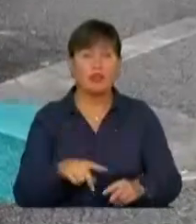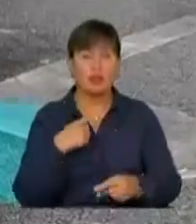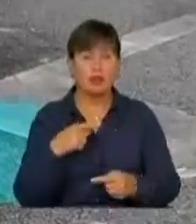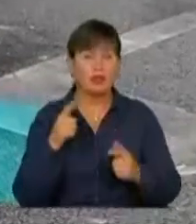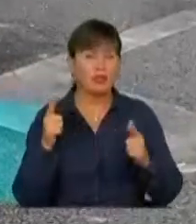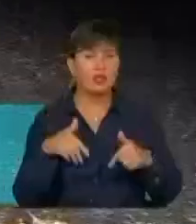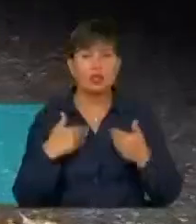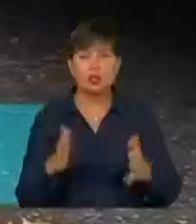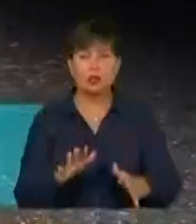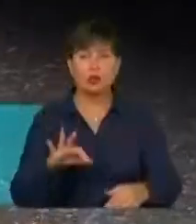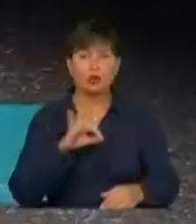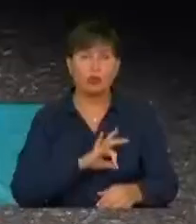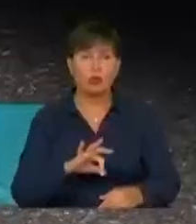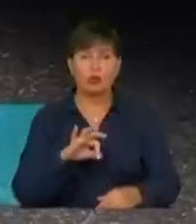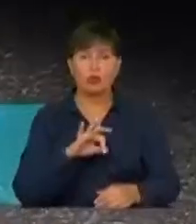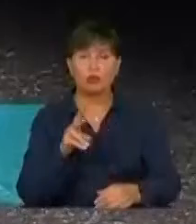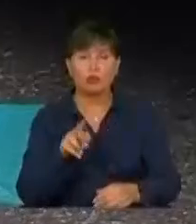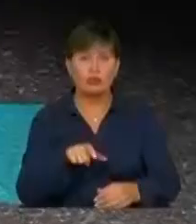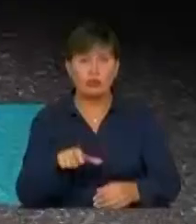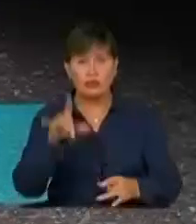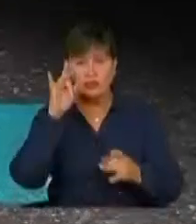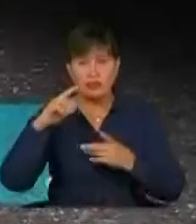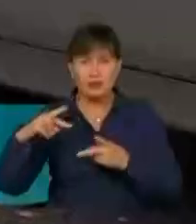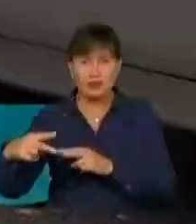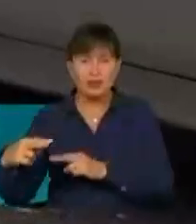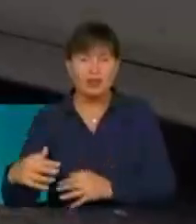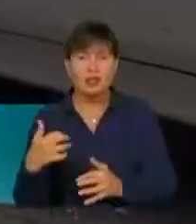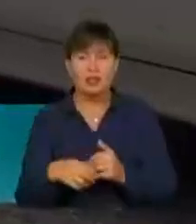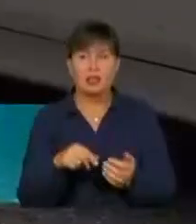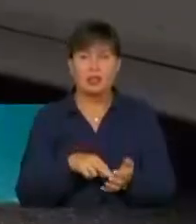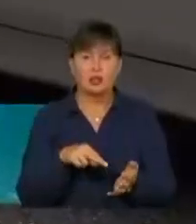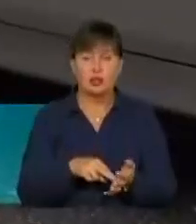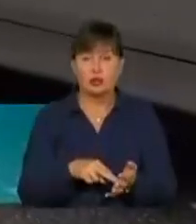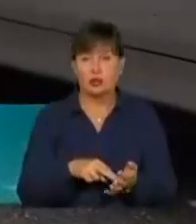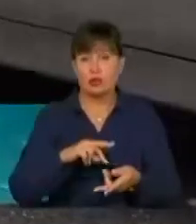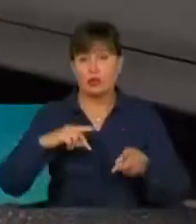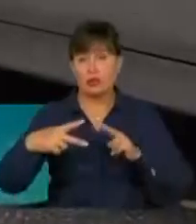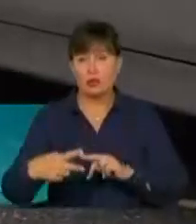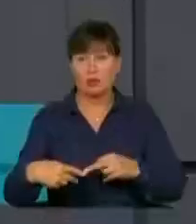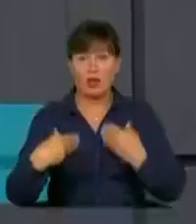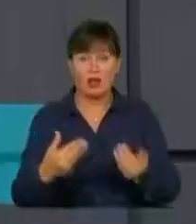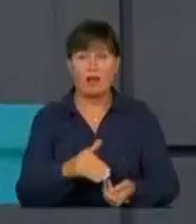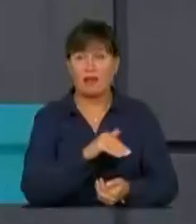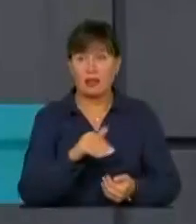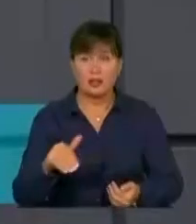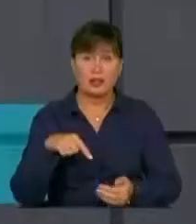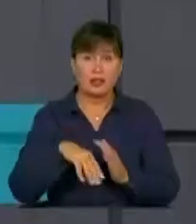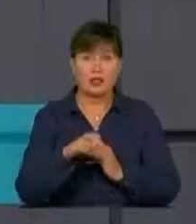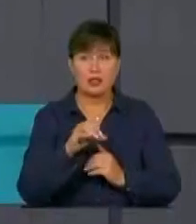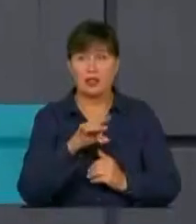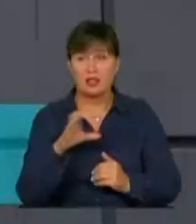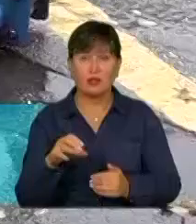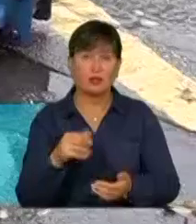не советуют пользоваться услугами придорожных шиномонтажек. Средняя цена на услугу по замене резины в официальном автосервисе, по их